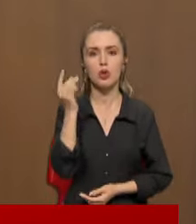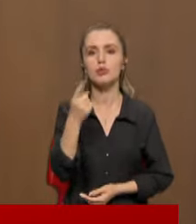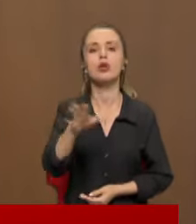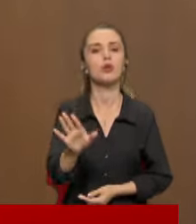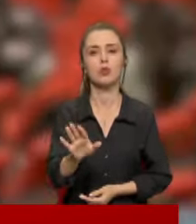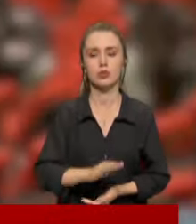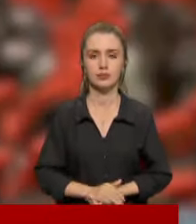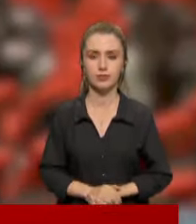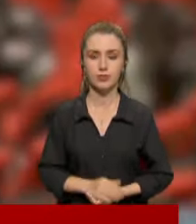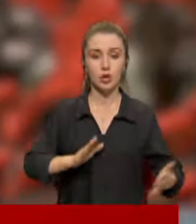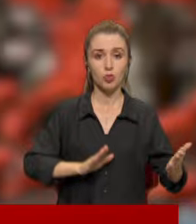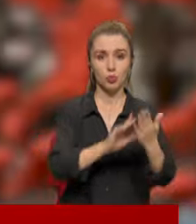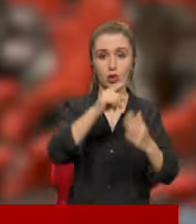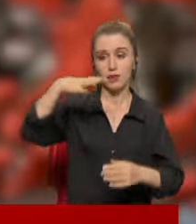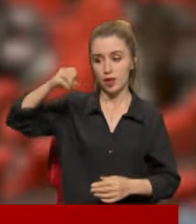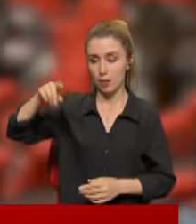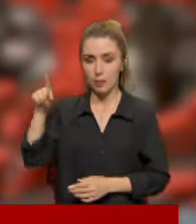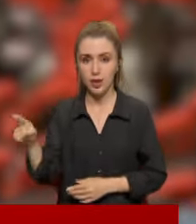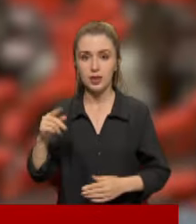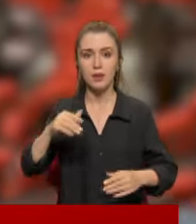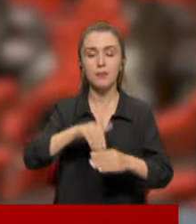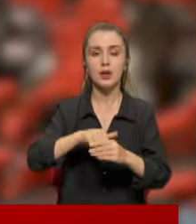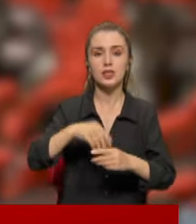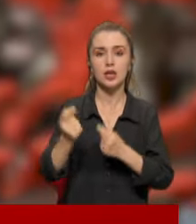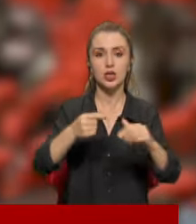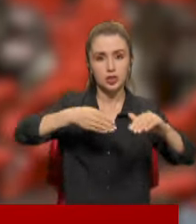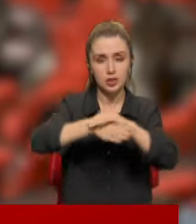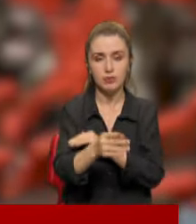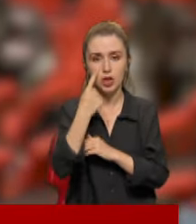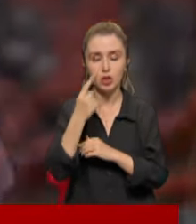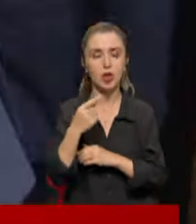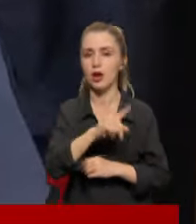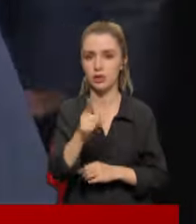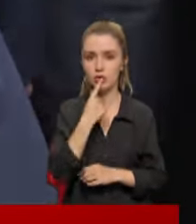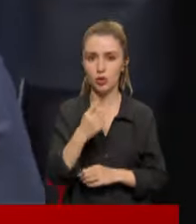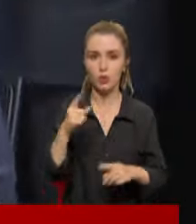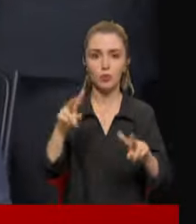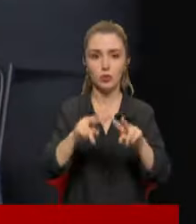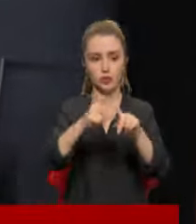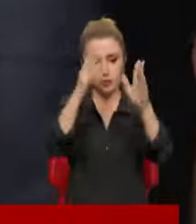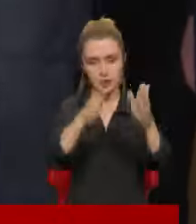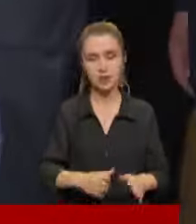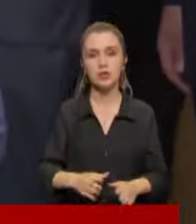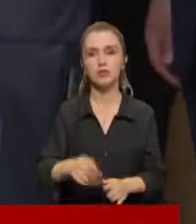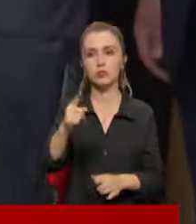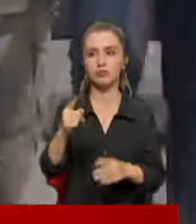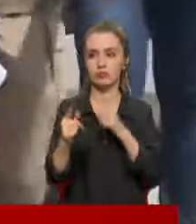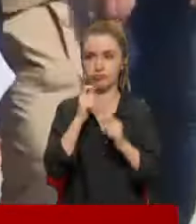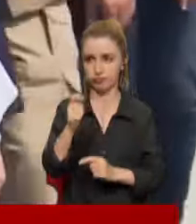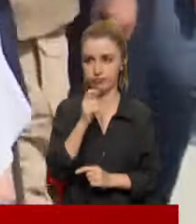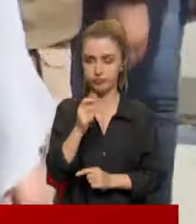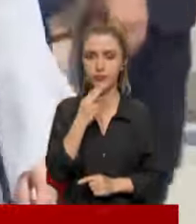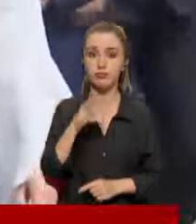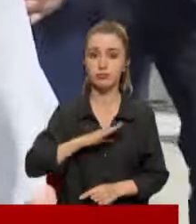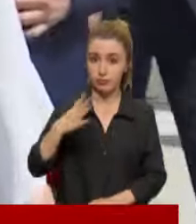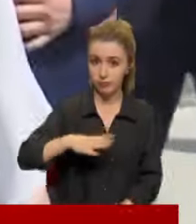mi? Yok arkadaşlar. Muhalefet de AK Parti de meclise işe alım kontenjanı iddiasını yalanladı. Destici bu kez Habertürk Televizyonu'nda konuştu.